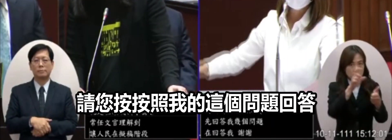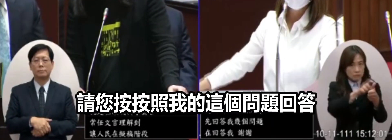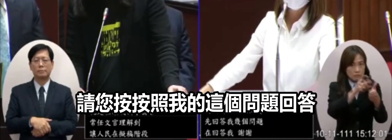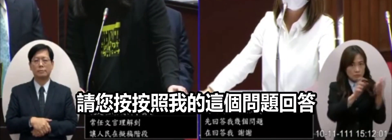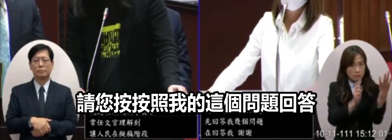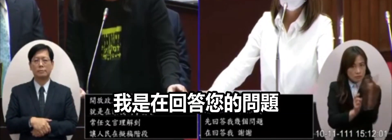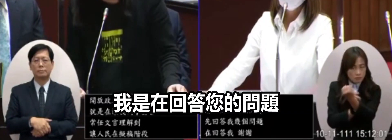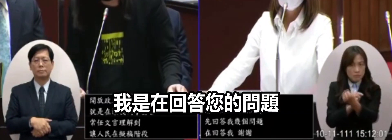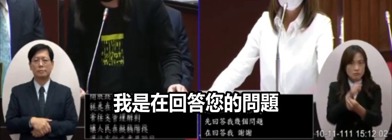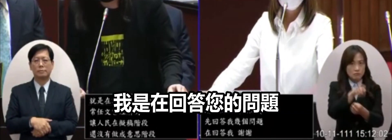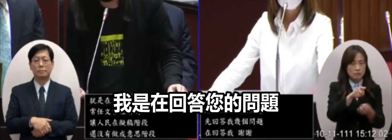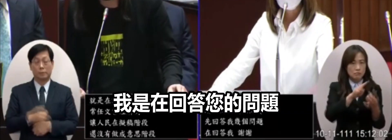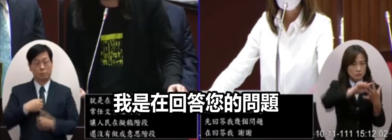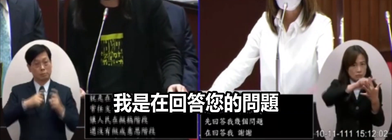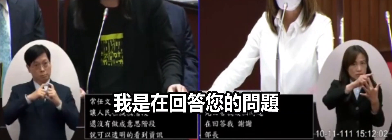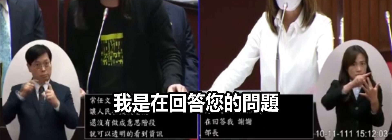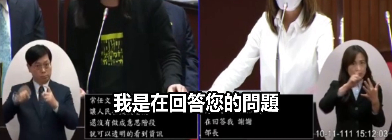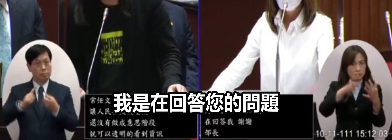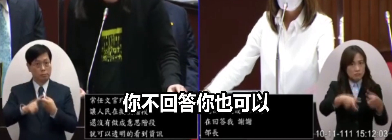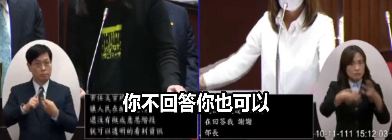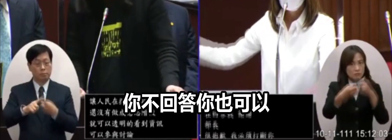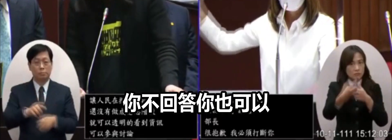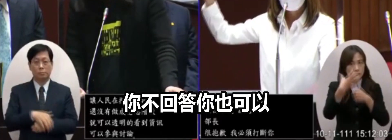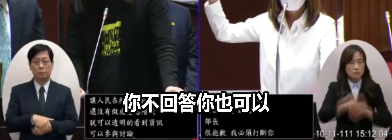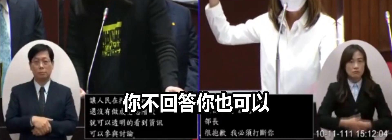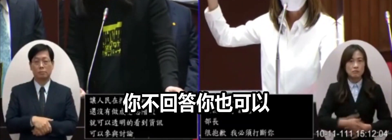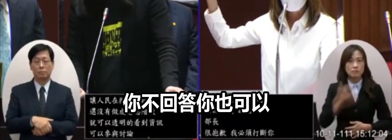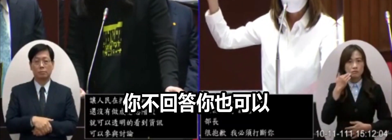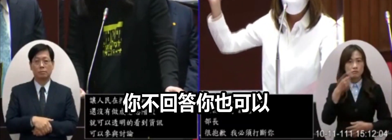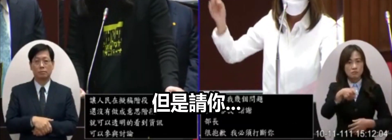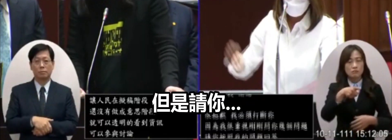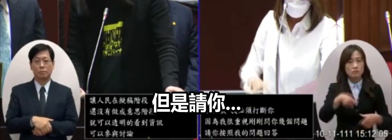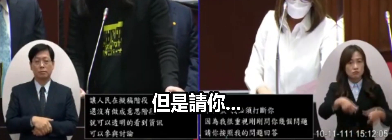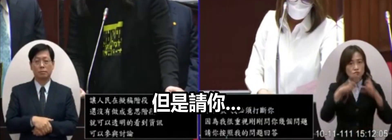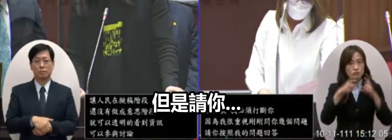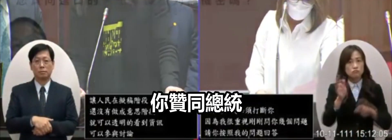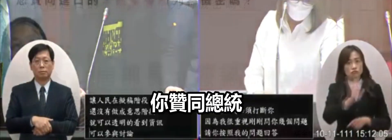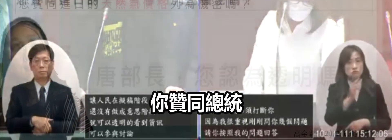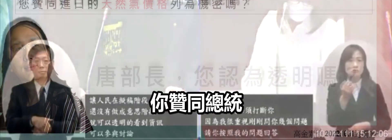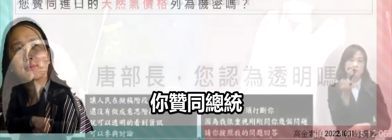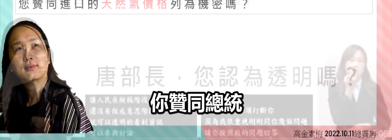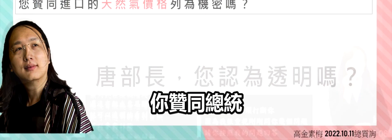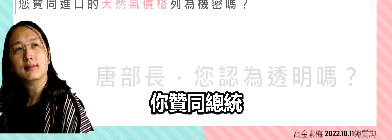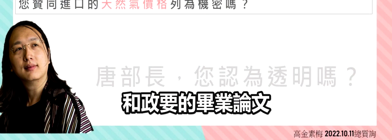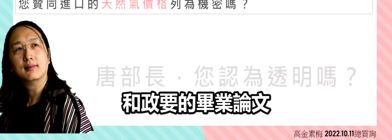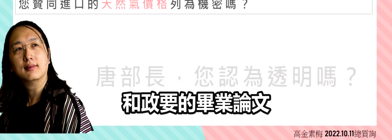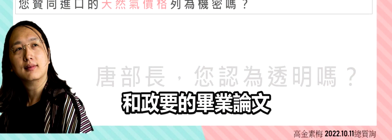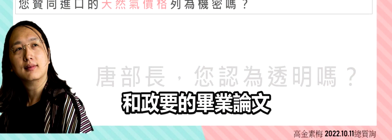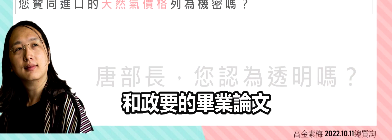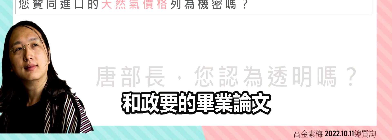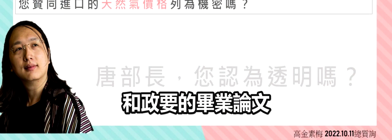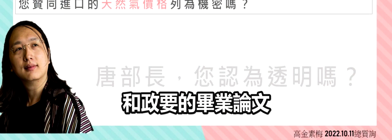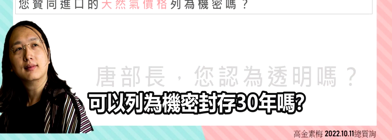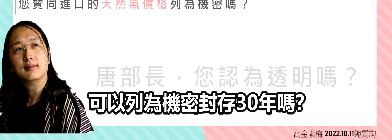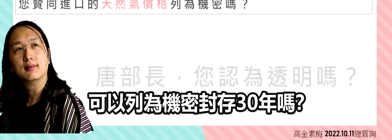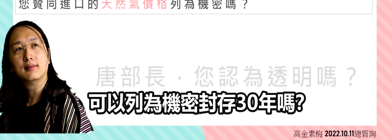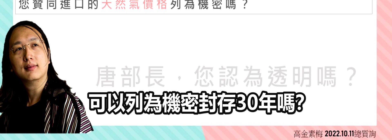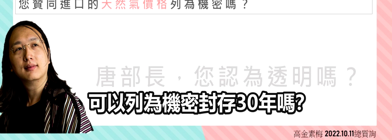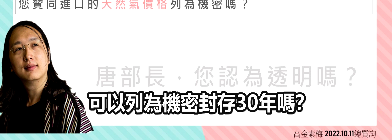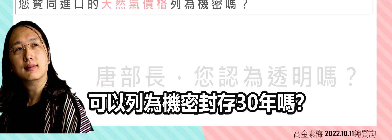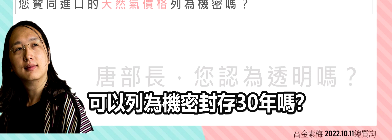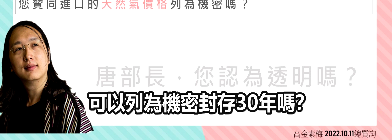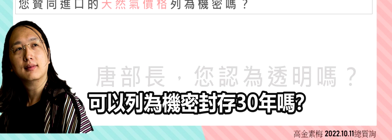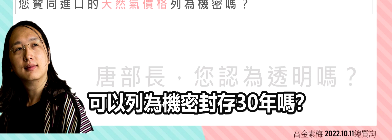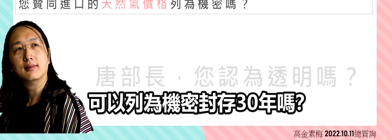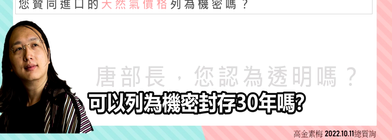个问题回答。 我是在回答您的问题。 你不回答你也可以，但是请你赞同总统和政要的毕业论文可以列为